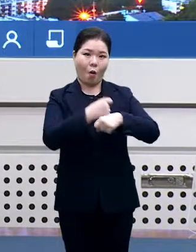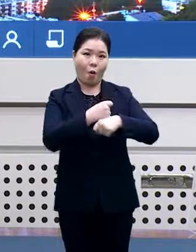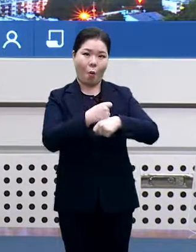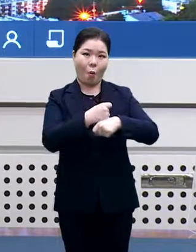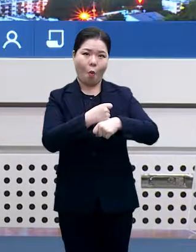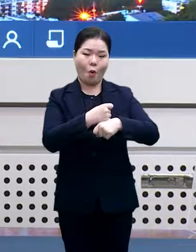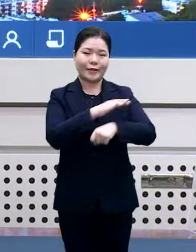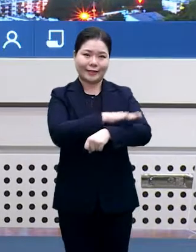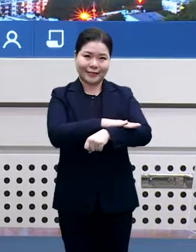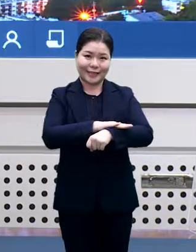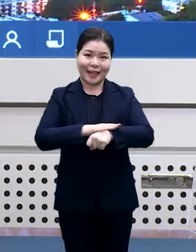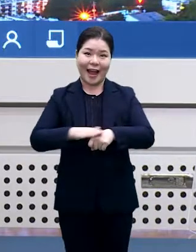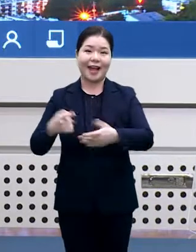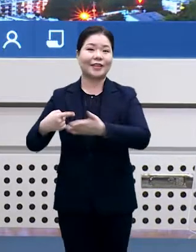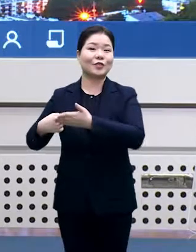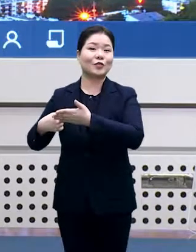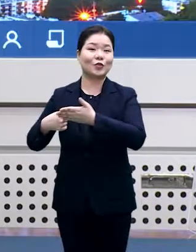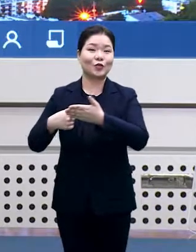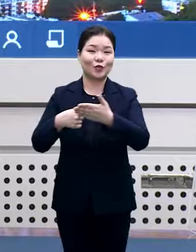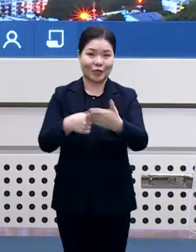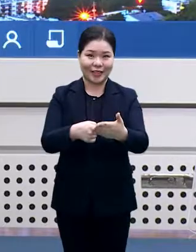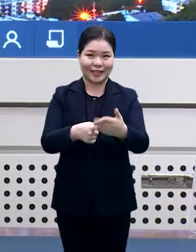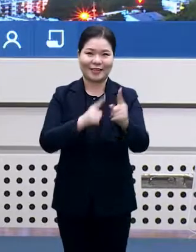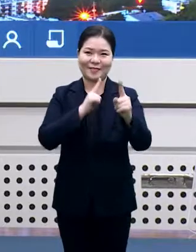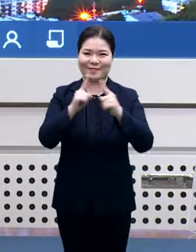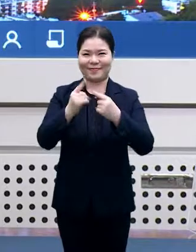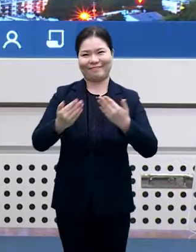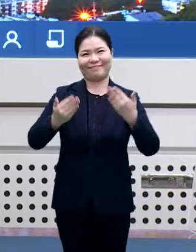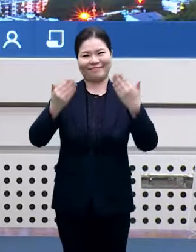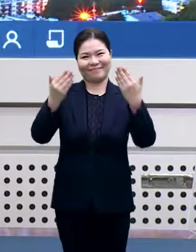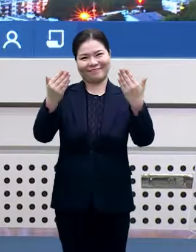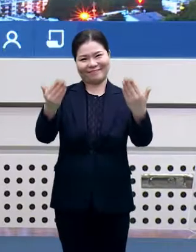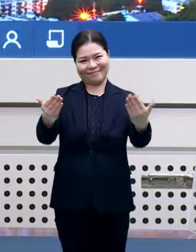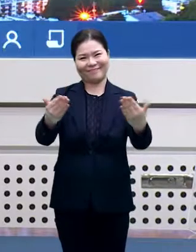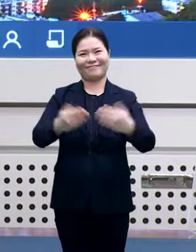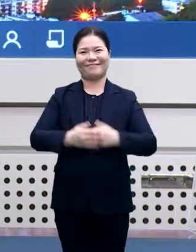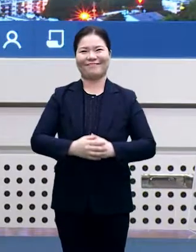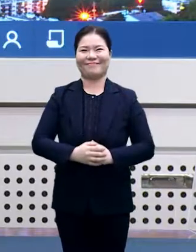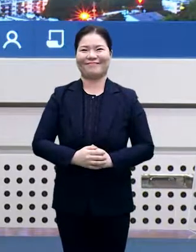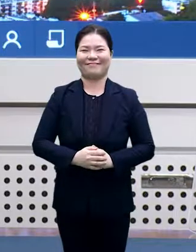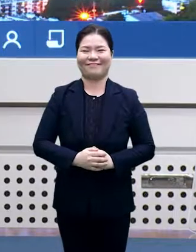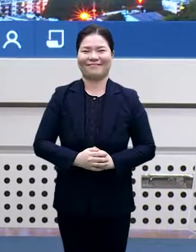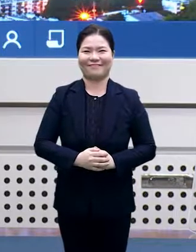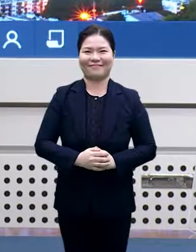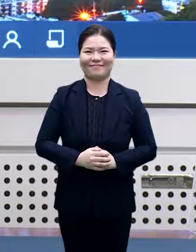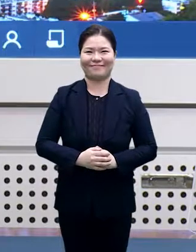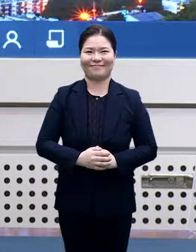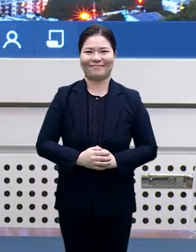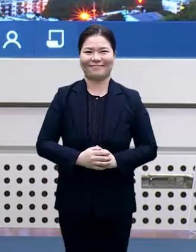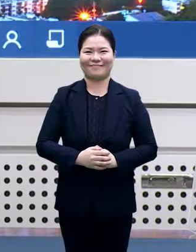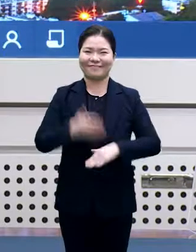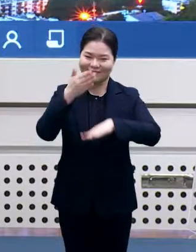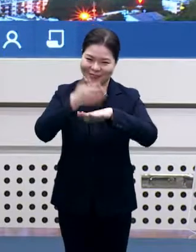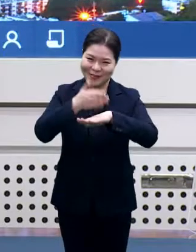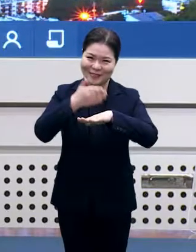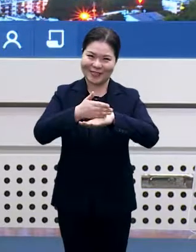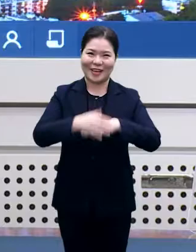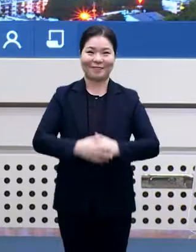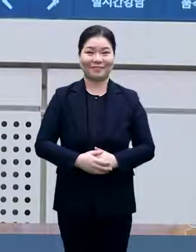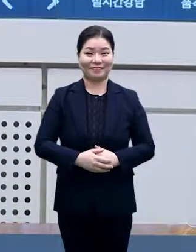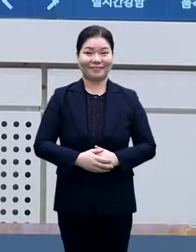또 협의해서 잘 추진하겠다는 말씀을 드리겠습니다.